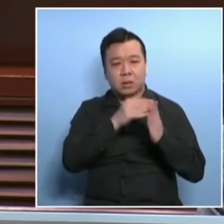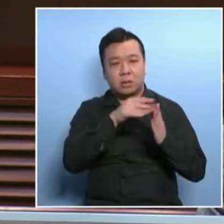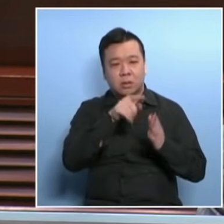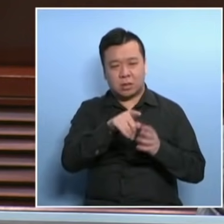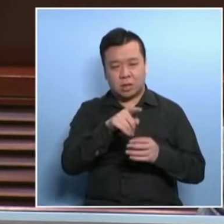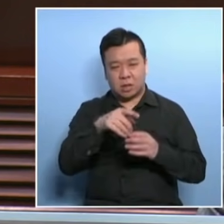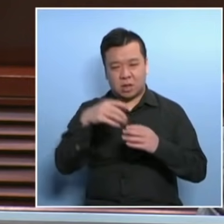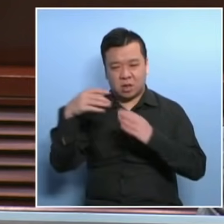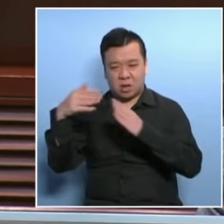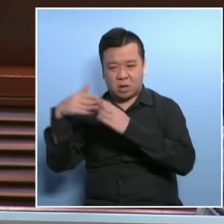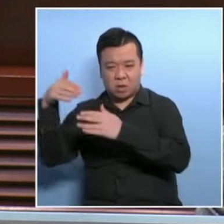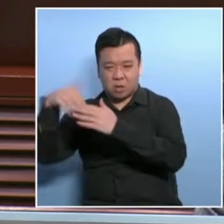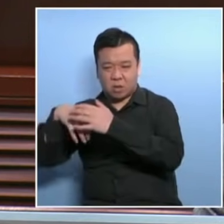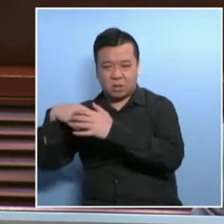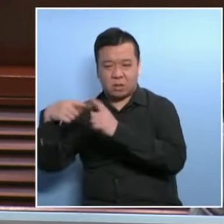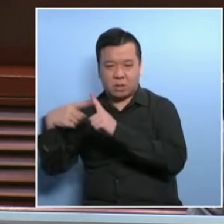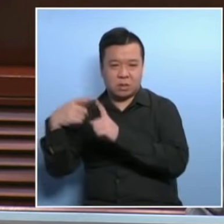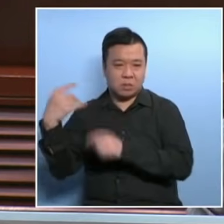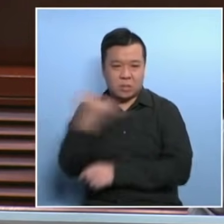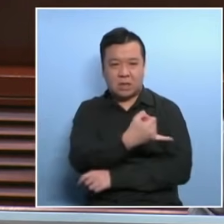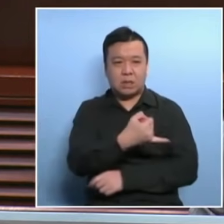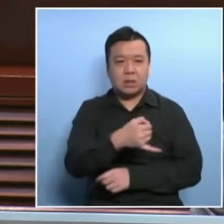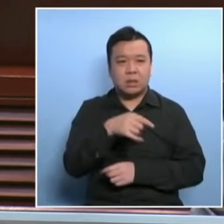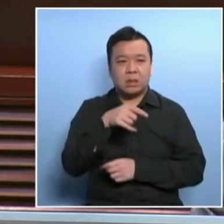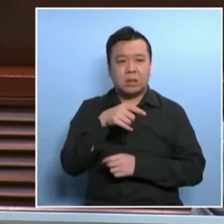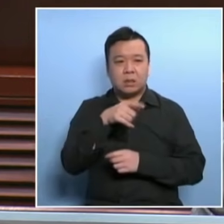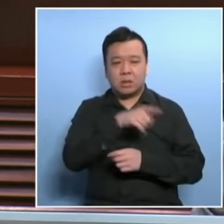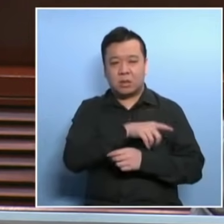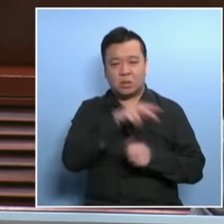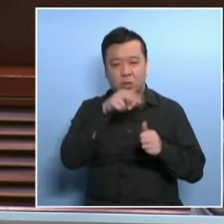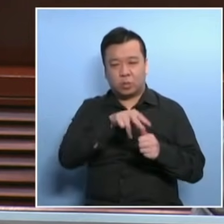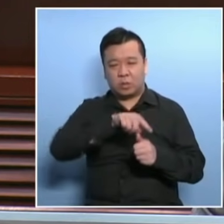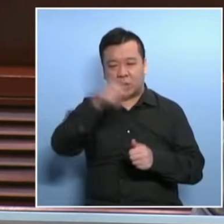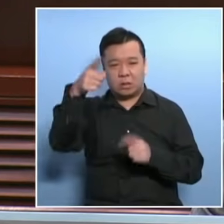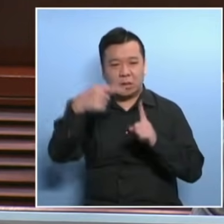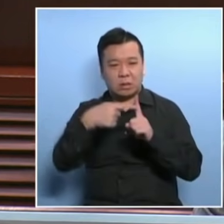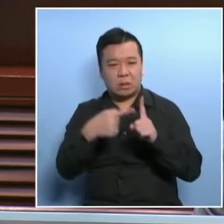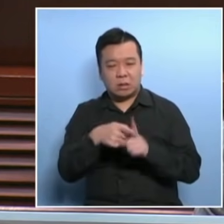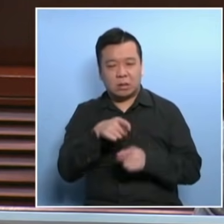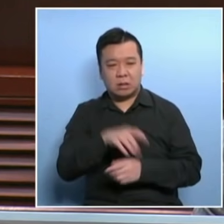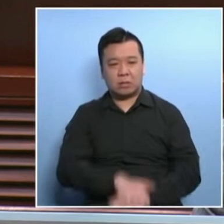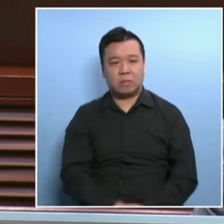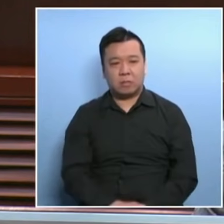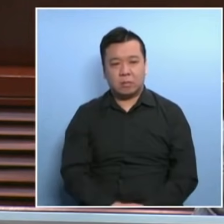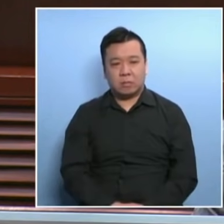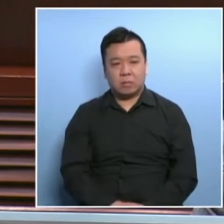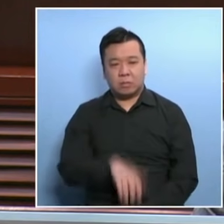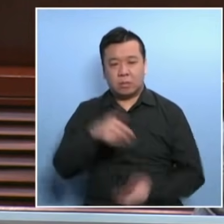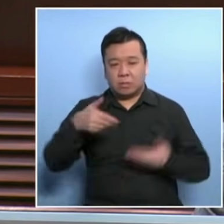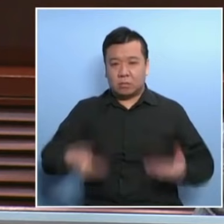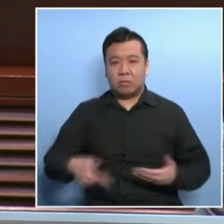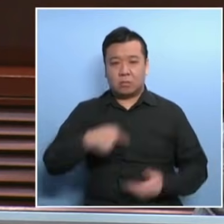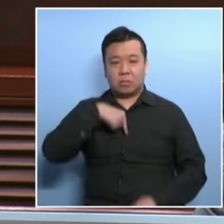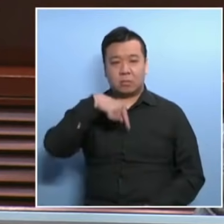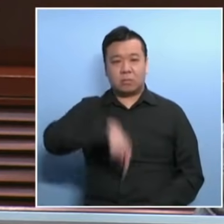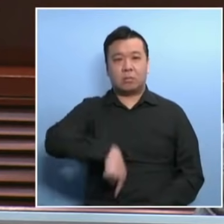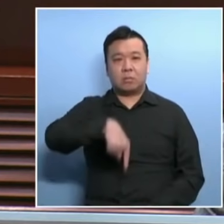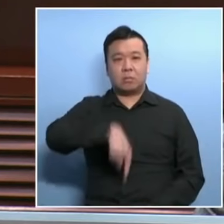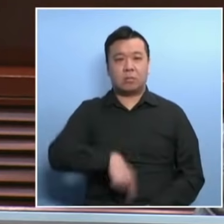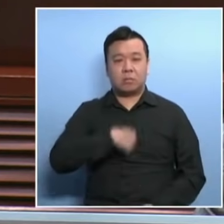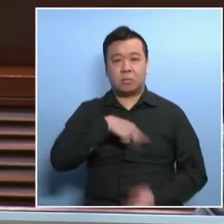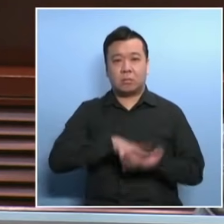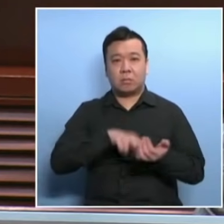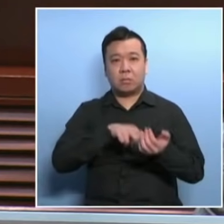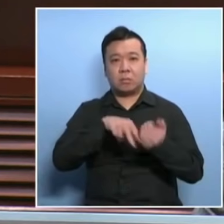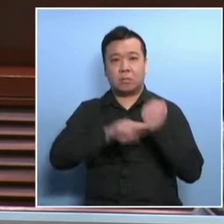內人管行內人，行內人管行內人，行外人。在這裡我很希望我們立法